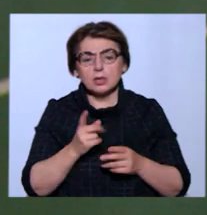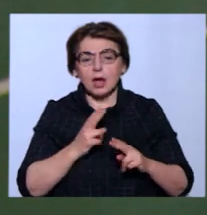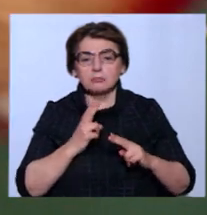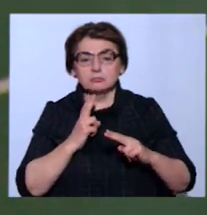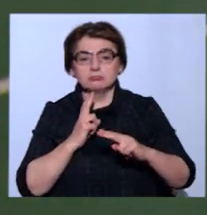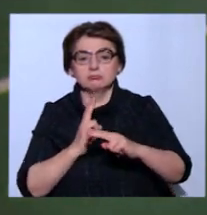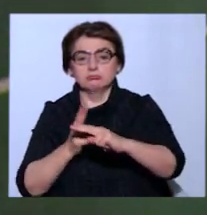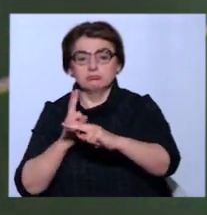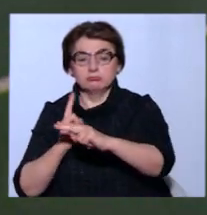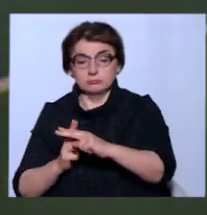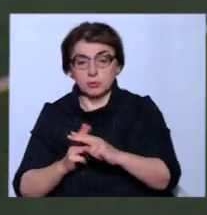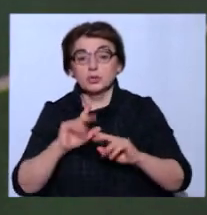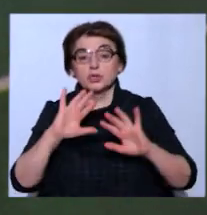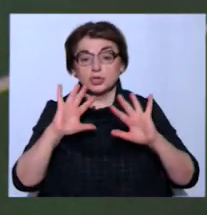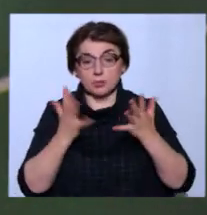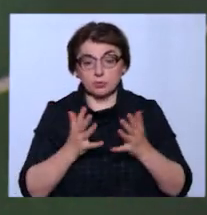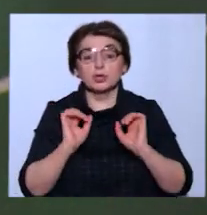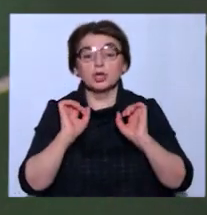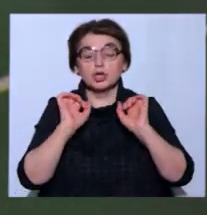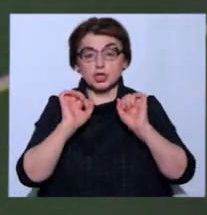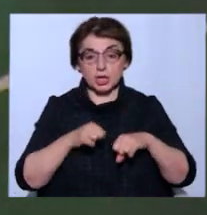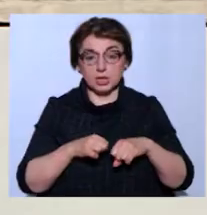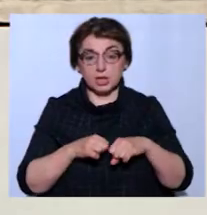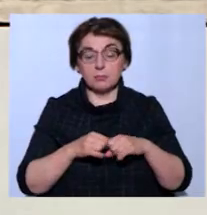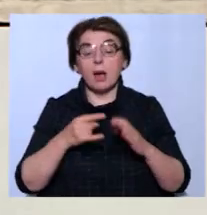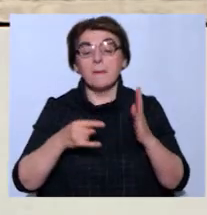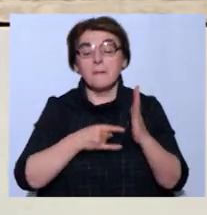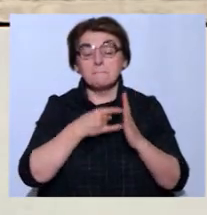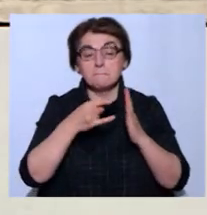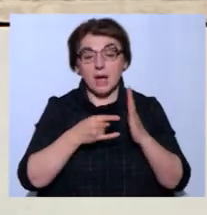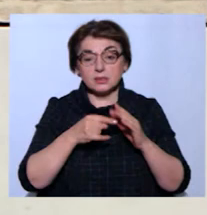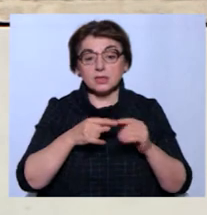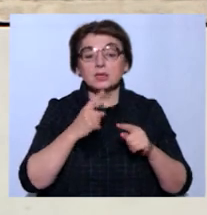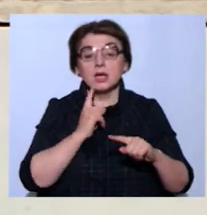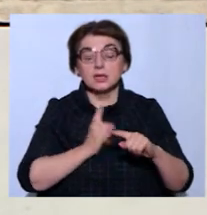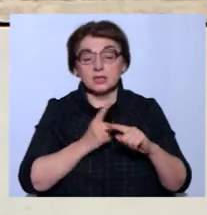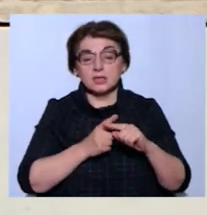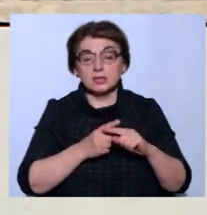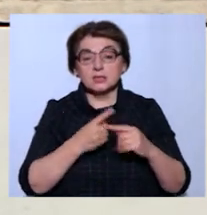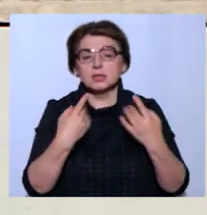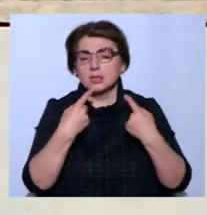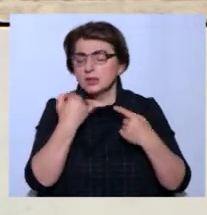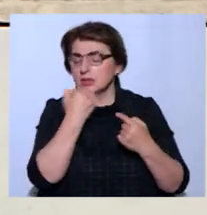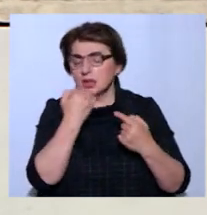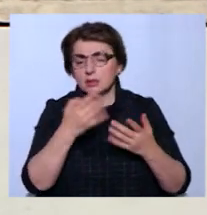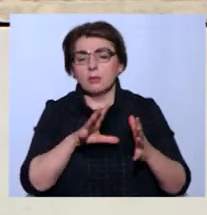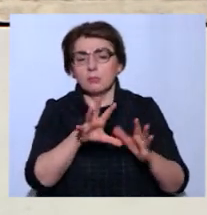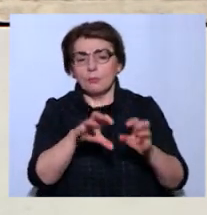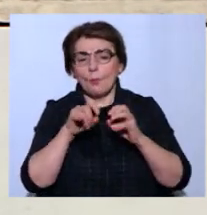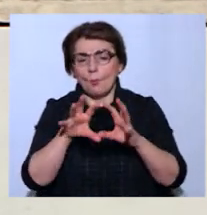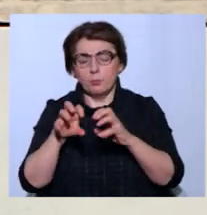დაბკოლების არსებობის შემთხვევაშიც შეიძლება, რომ მაგნიტმა რკინის საგნები მიიზიდოს. ესე იგი,